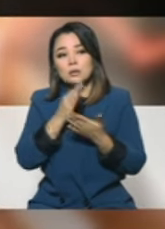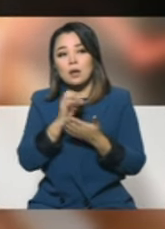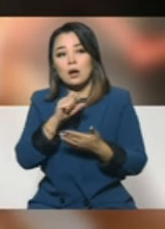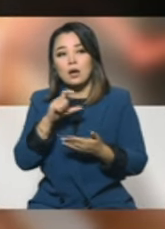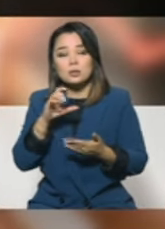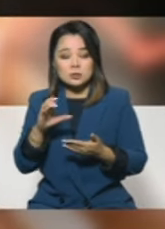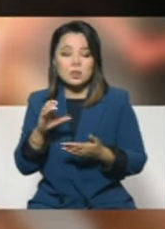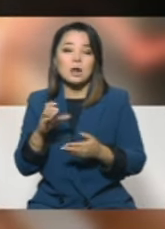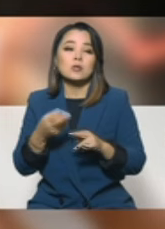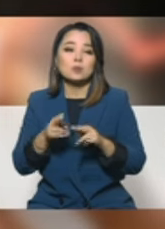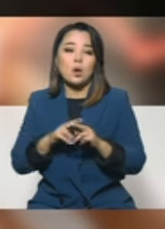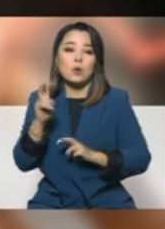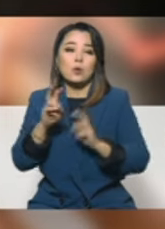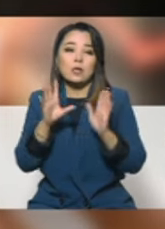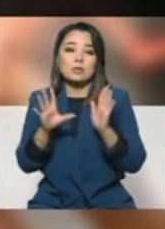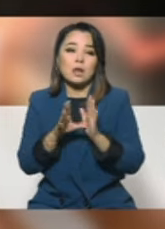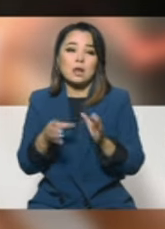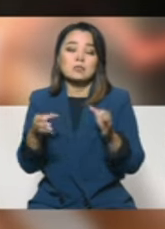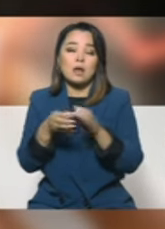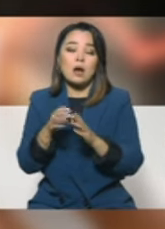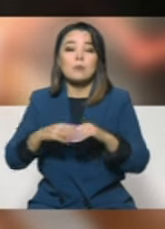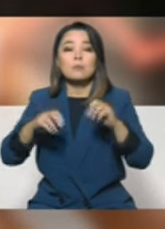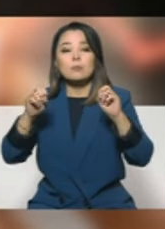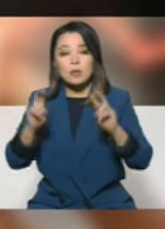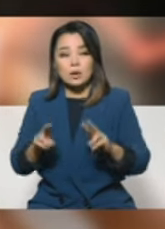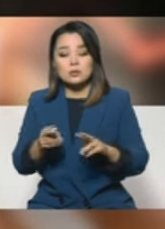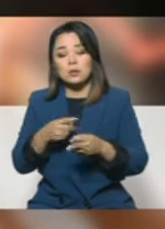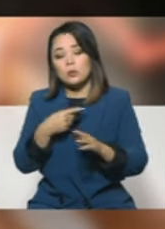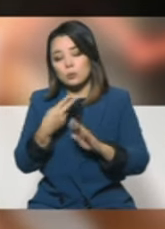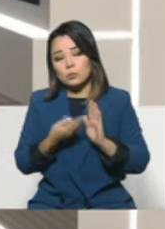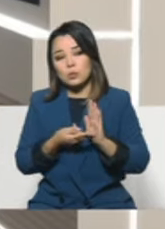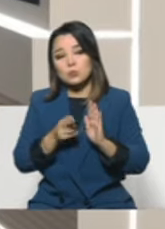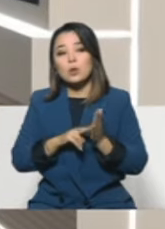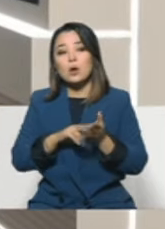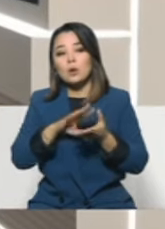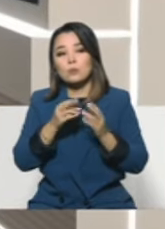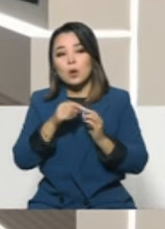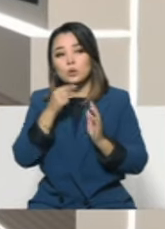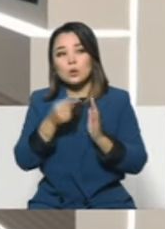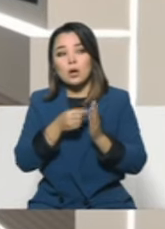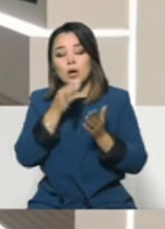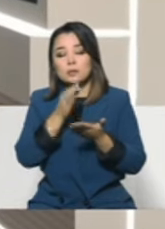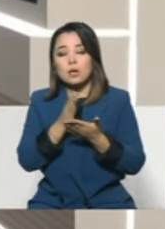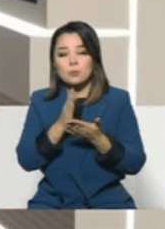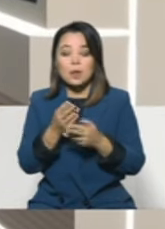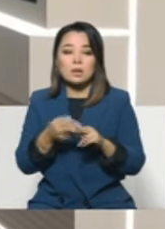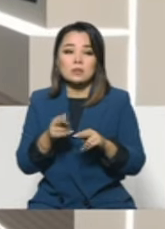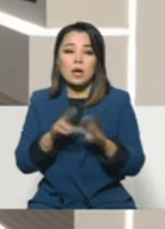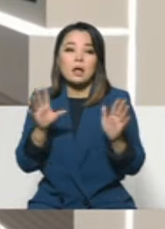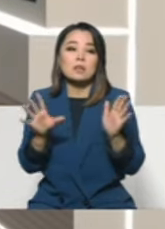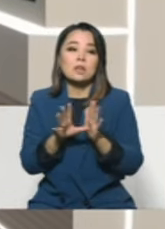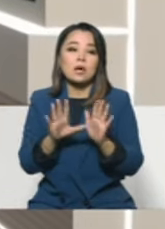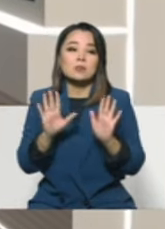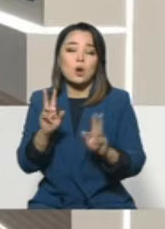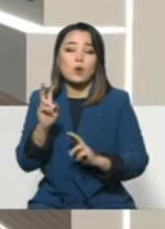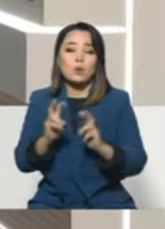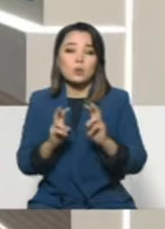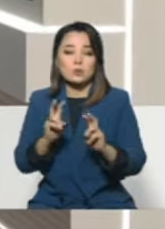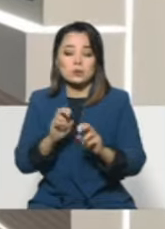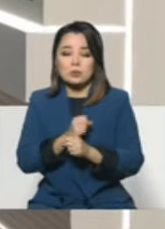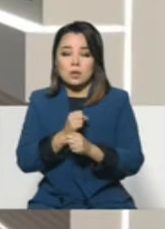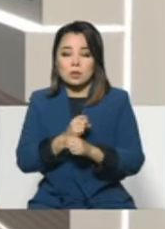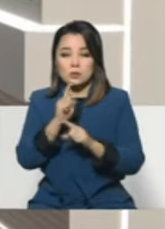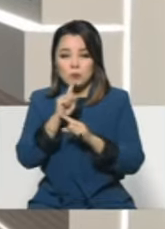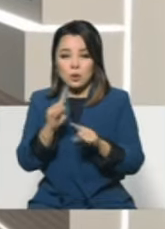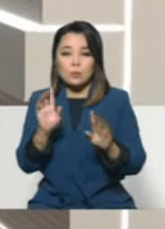тек энергия өндіреме деген сауалдарға мамандар былай жауап берді. Тек қана электр энергиясын ғана өндіріп қоймайды. Бұл